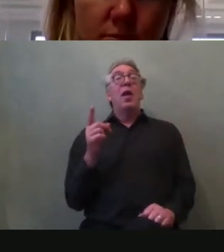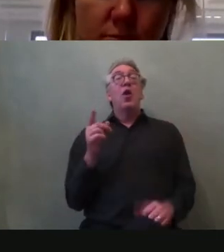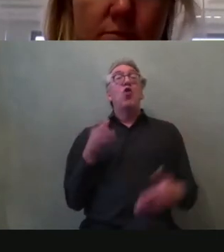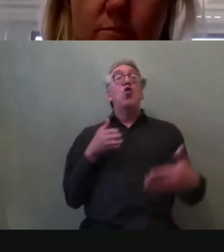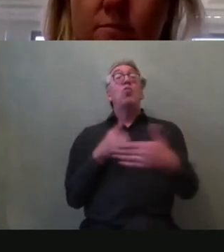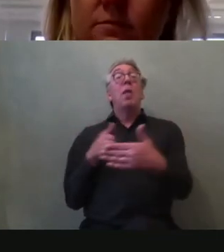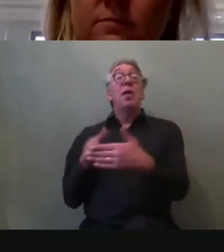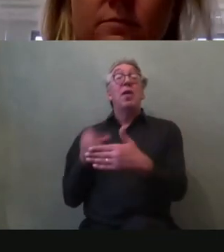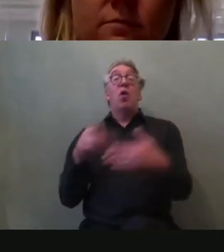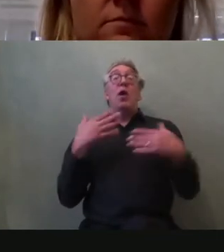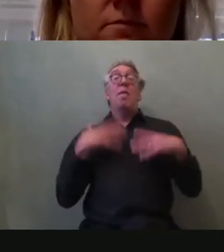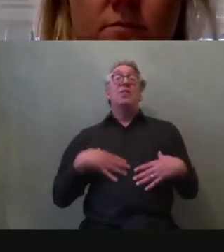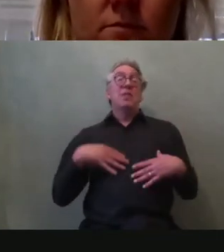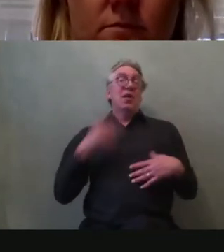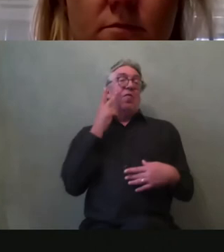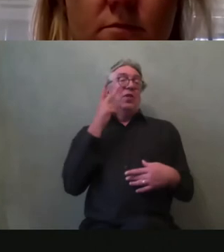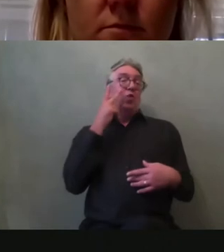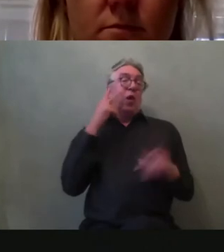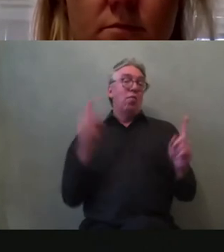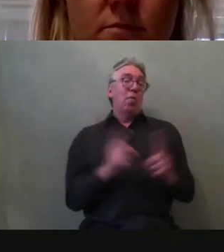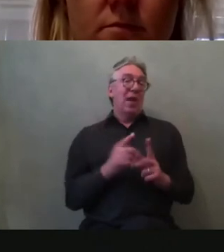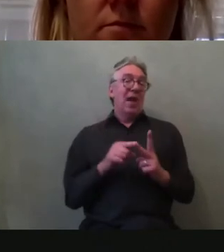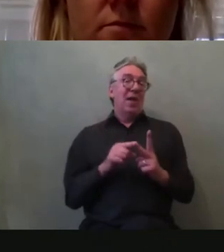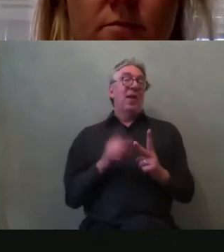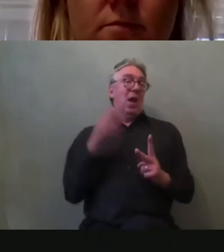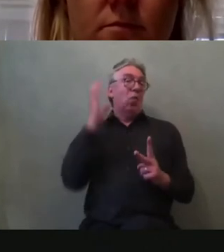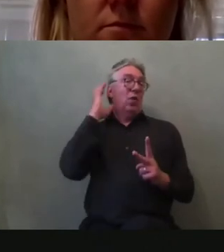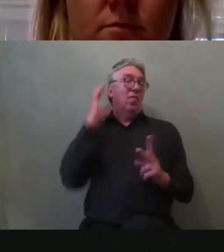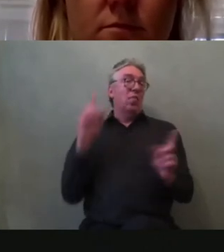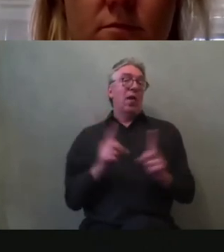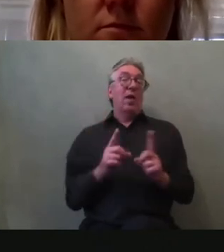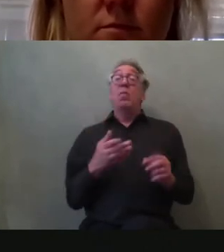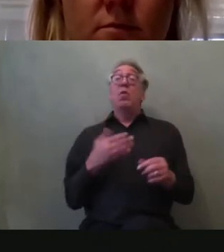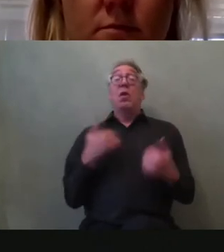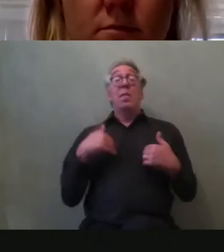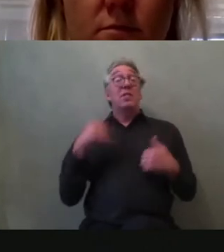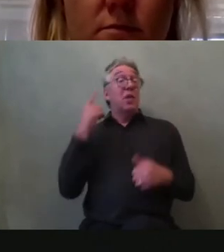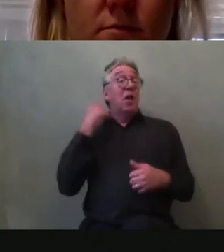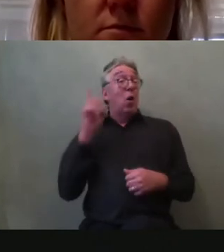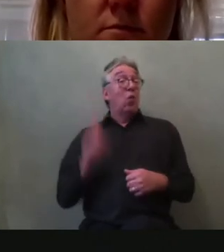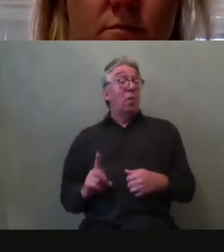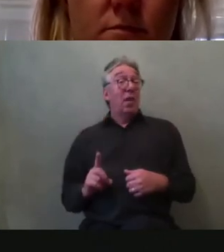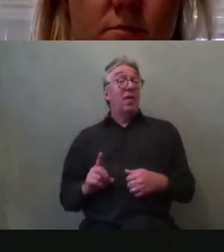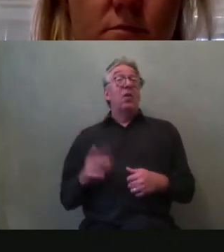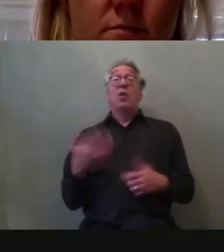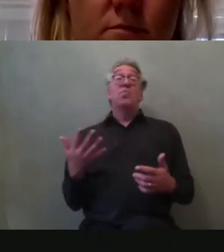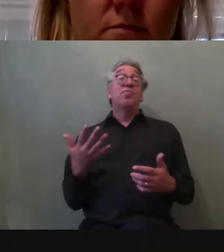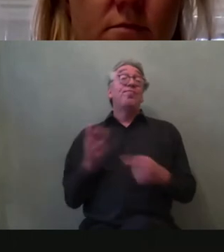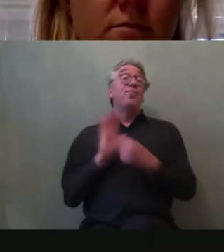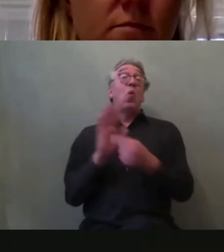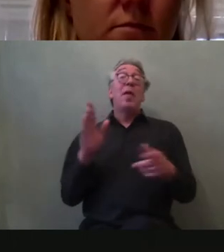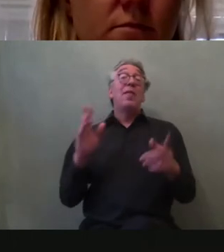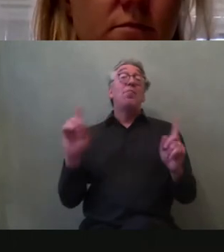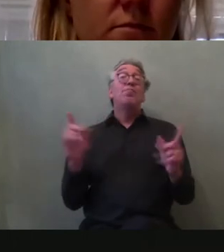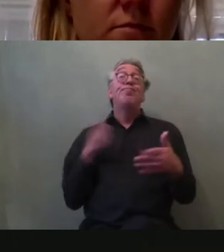of auditieve beperking. Daarbij is een voorbeeld voor mensen met een auditieve beperking een slecht werkende ringleiding. Zo werd door een